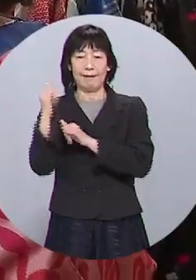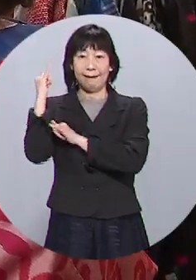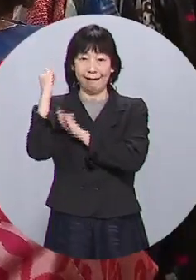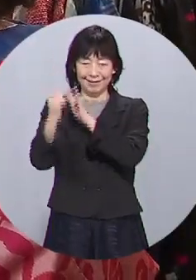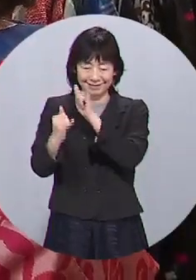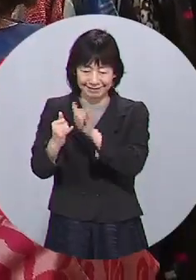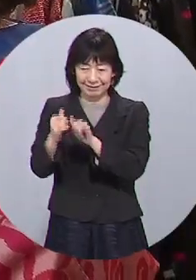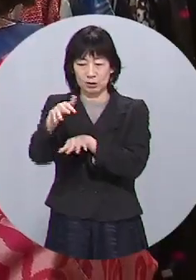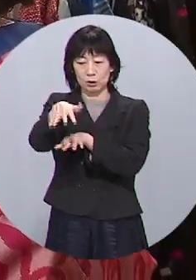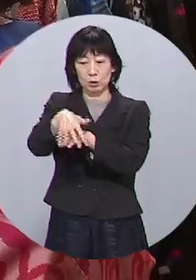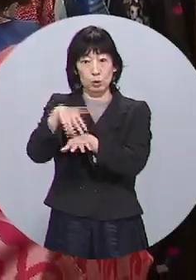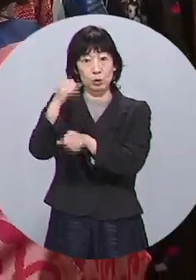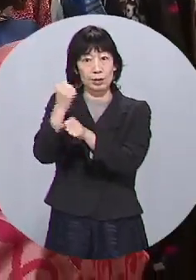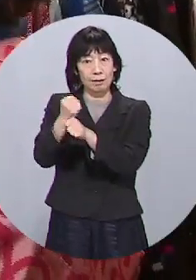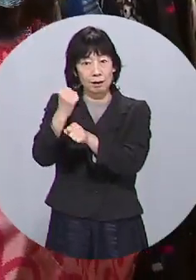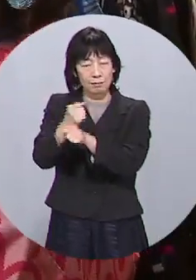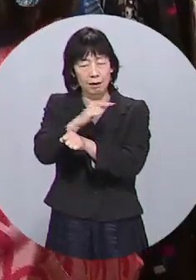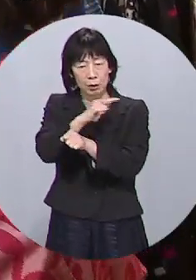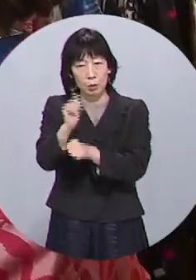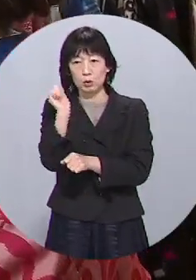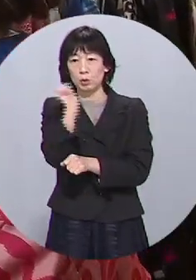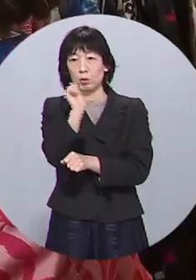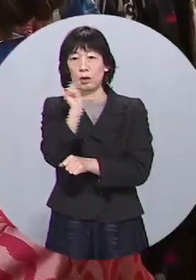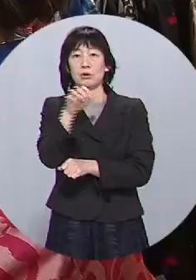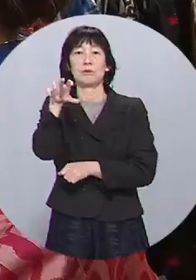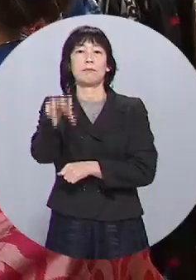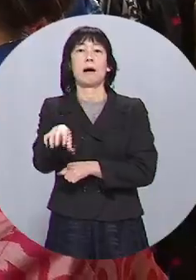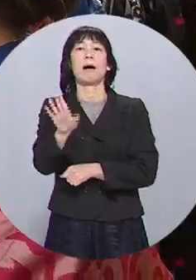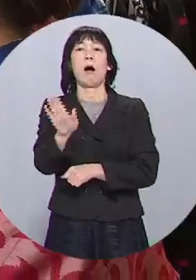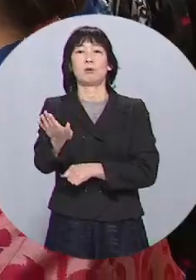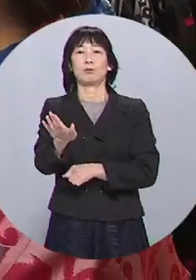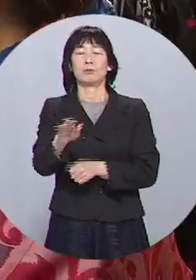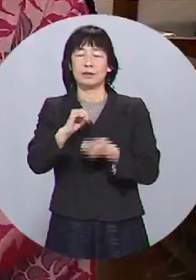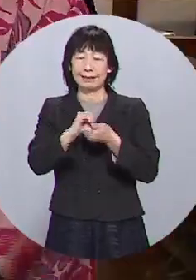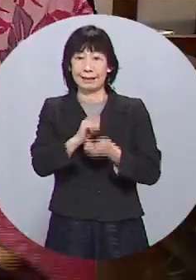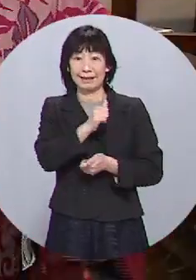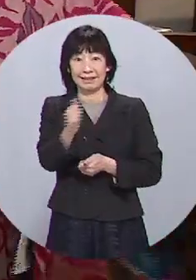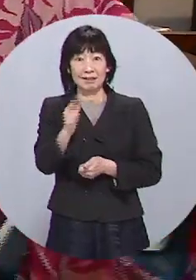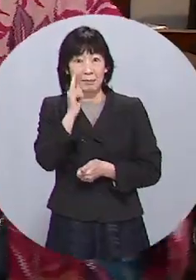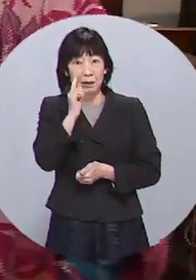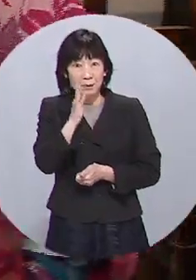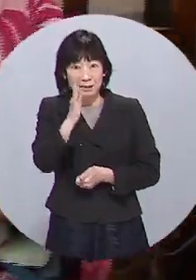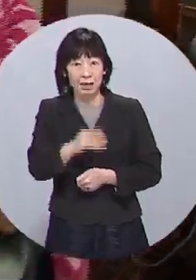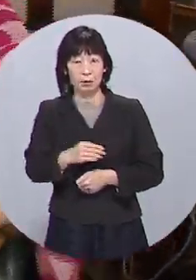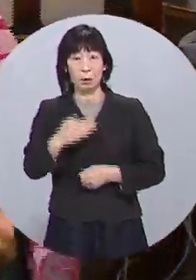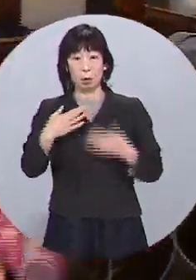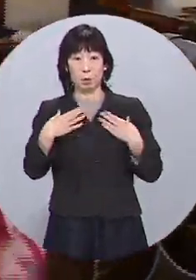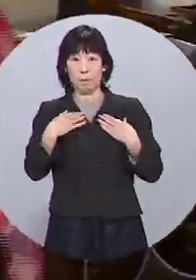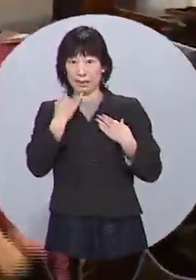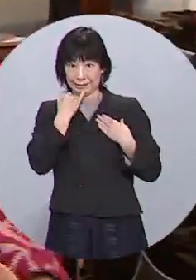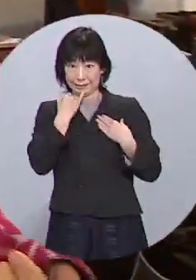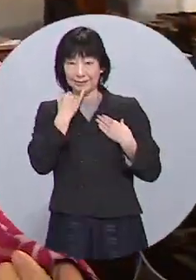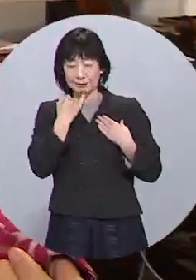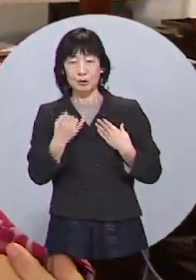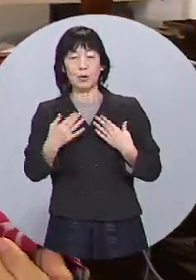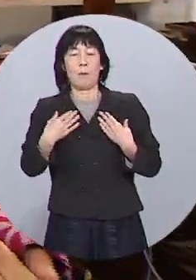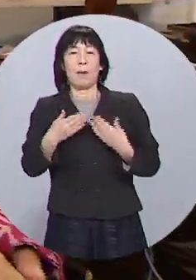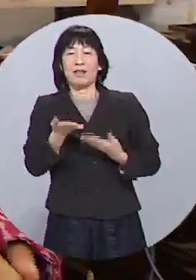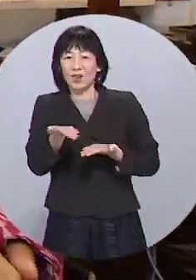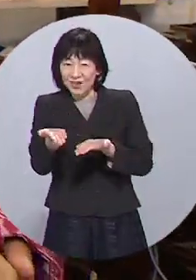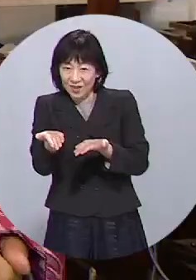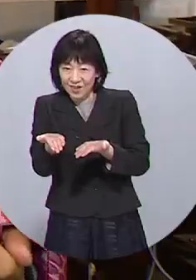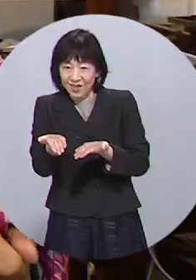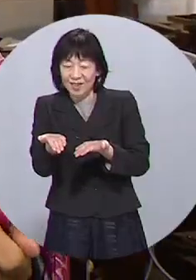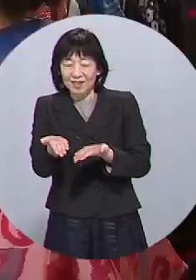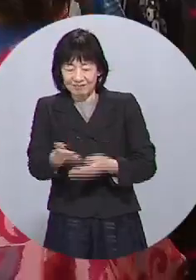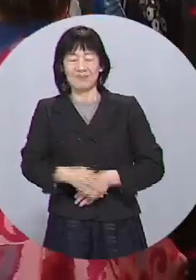とか作り方とを紹介しているので、もしよければそちらにも行ってみてください。 これで行っていいんですか。 はい、どうぞどうぞ。 おー、嬉しい。 はい、 じゃ